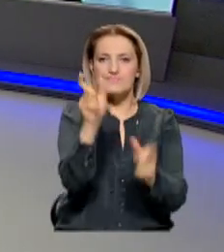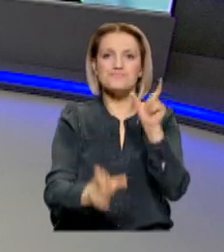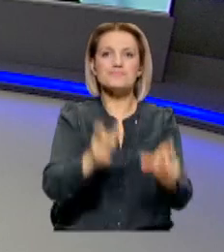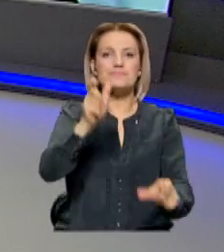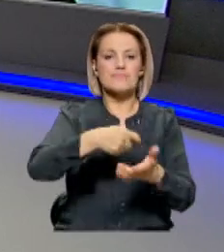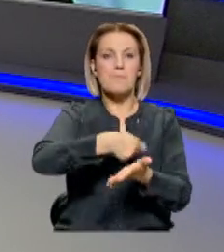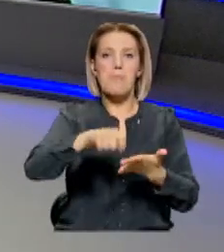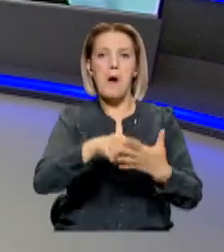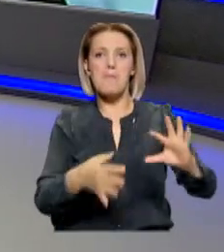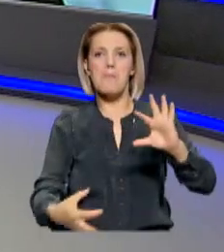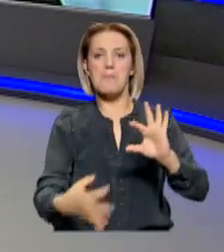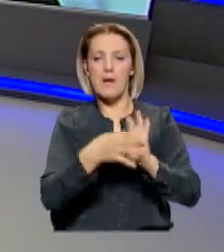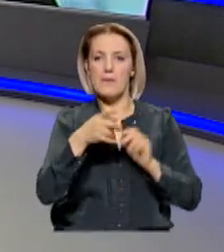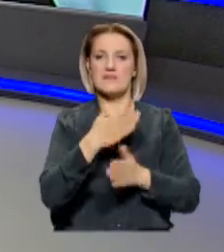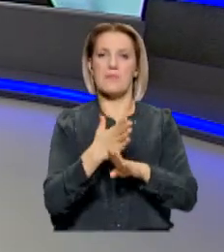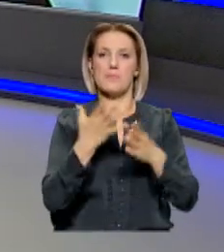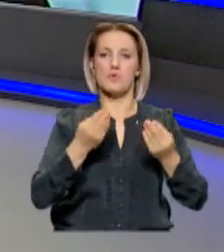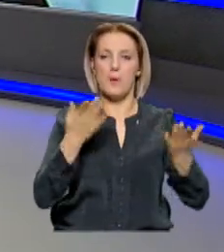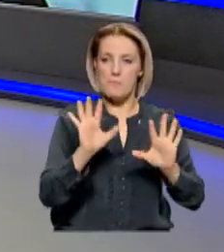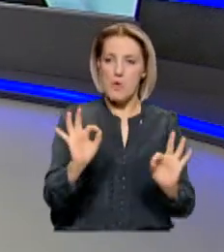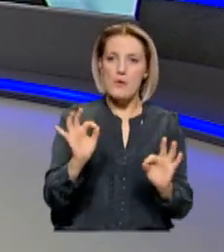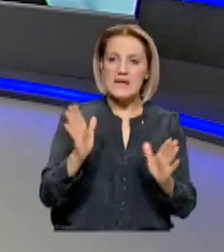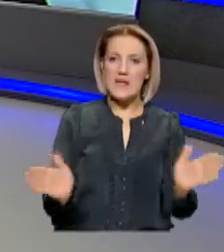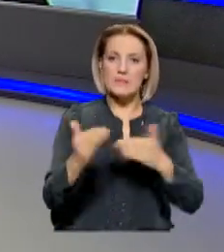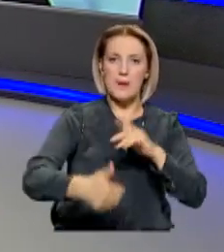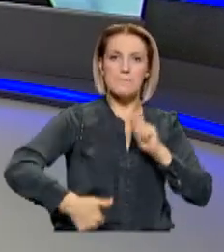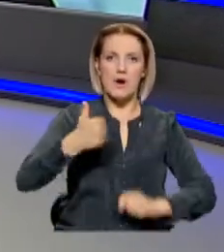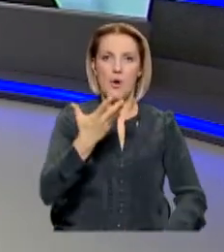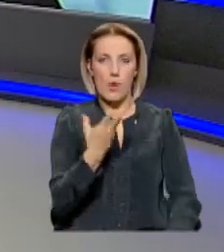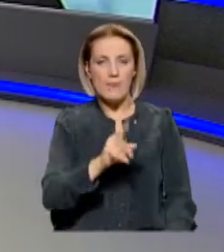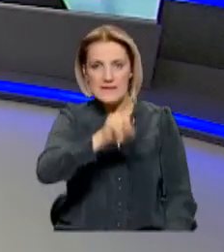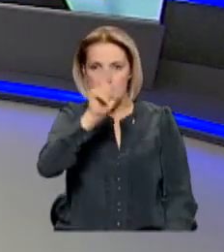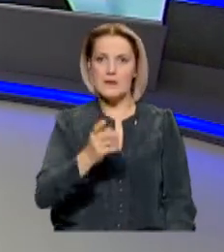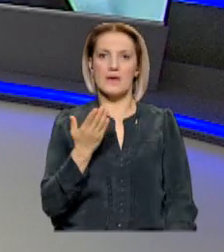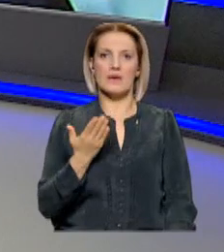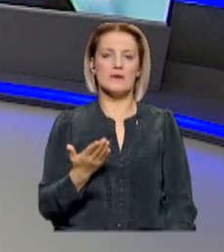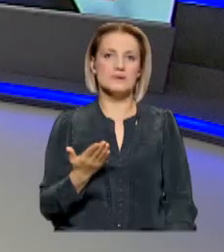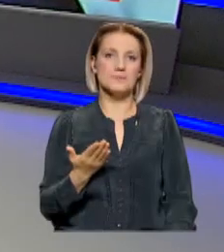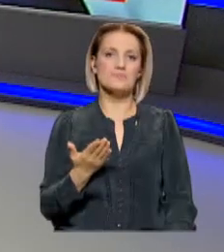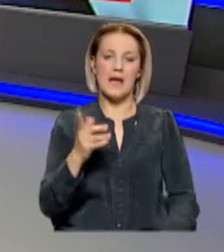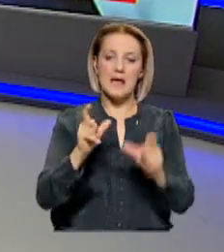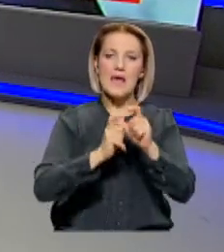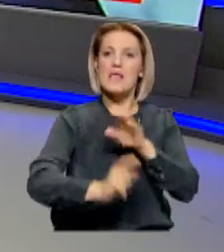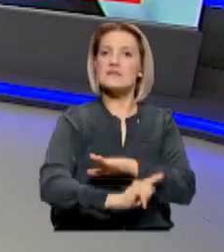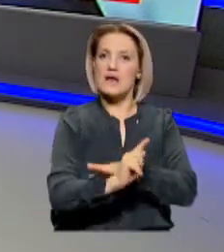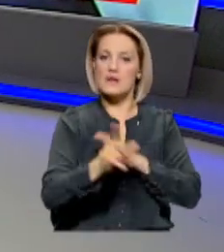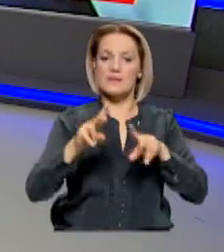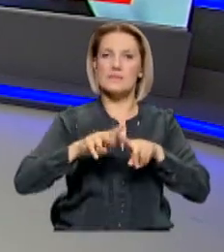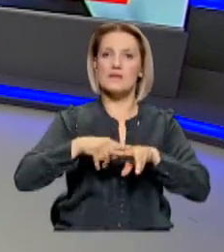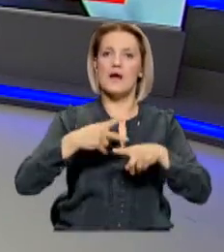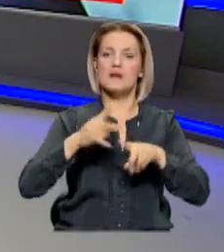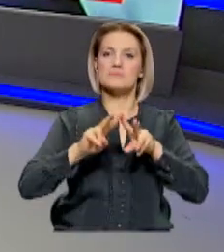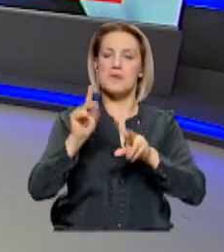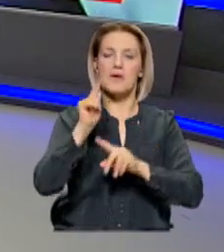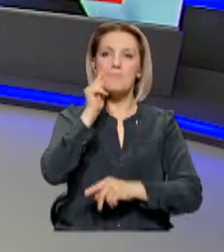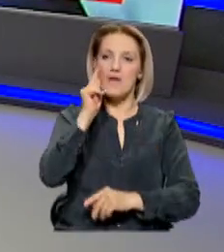maaş bağlanmasına sebep oluyor böyle bir sendika Başkanlığı olabilir mi ve genel sekreter Nazım Bey ile